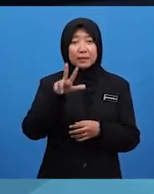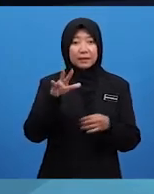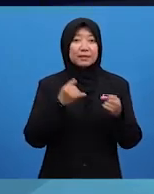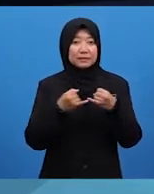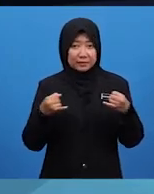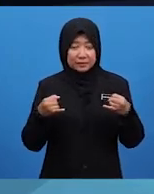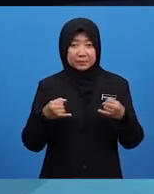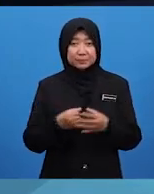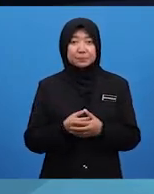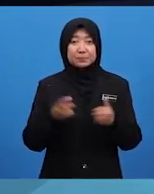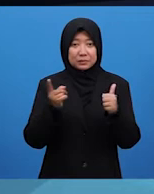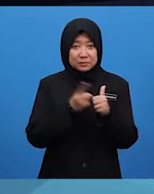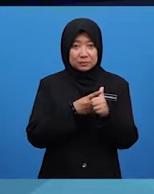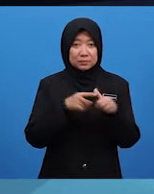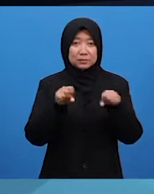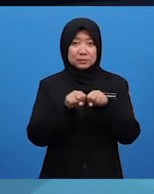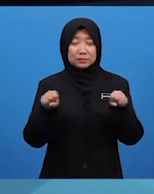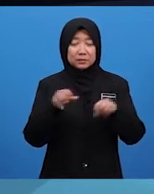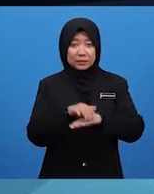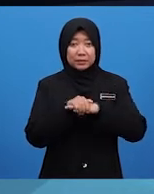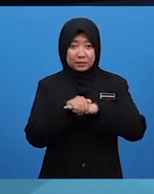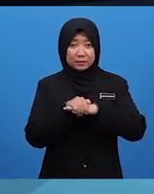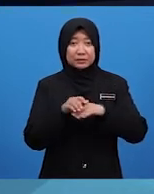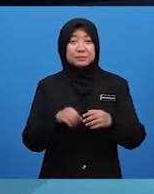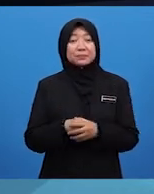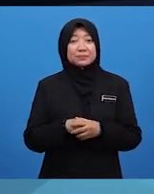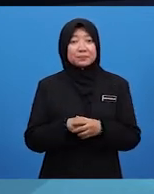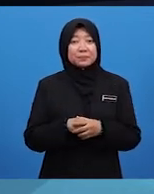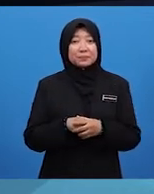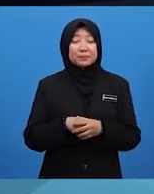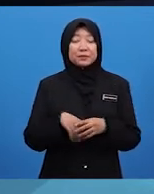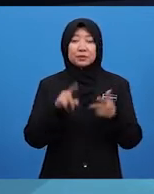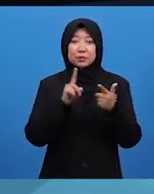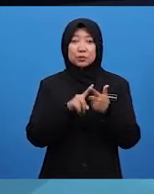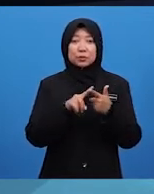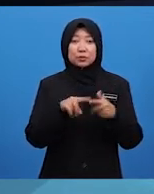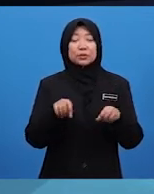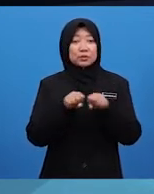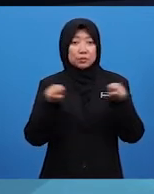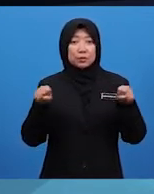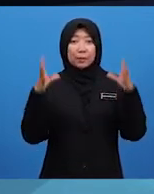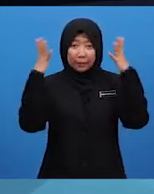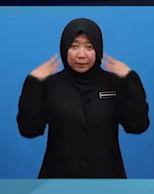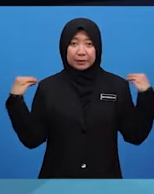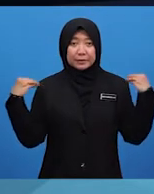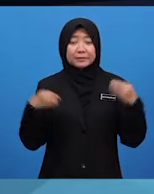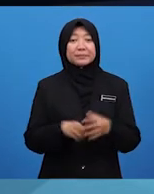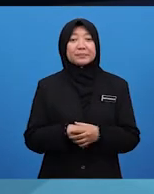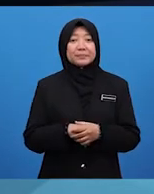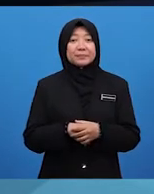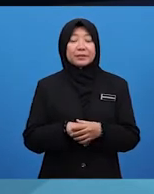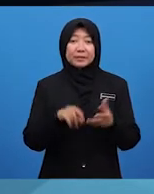jenis. Yang pertama, smoke Inggeris. Yang kedua, smoke Belanda. Dan yang